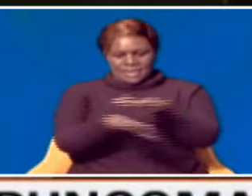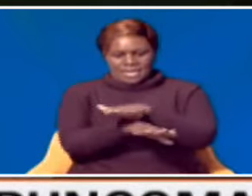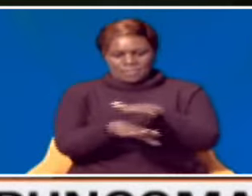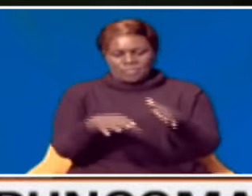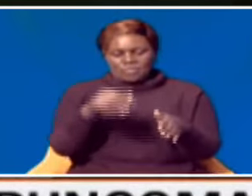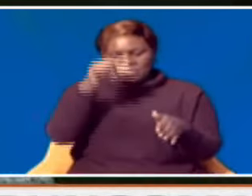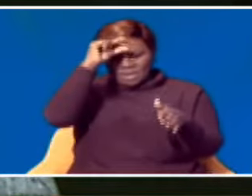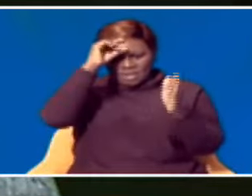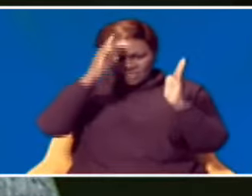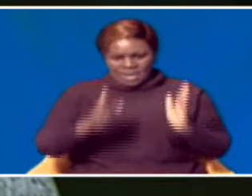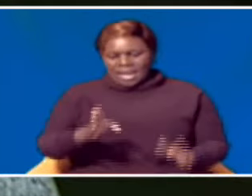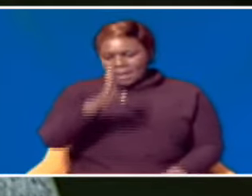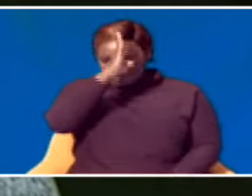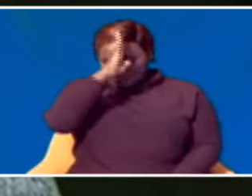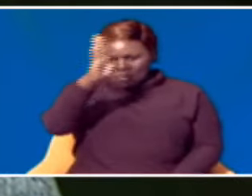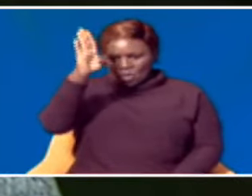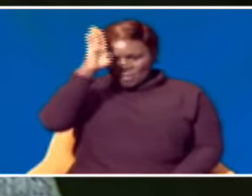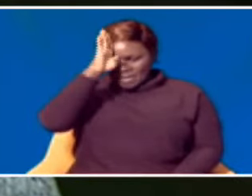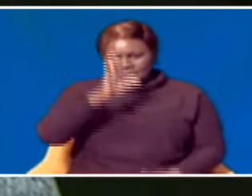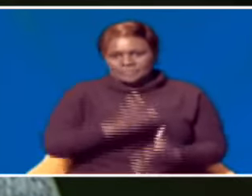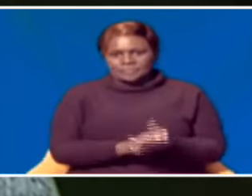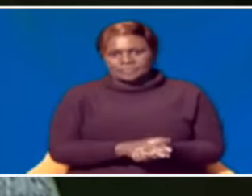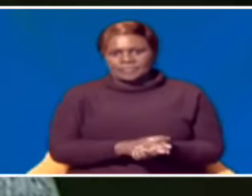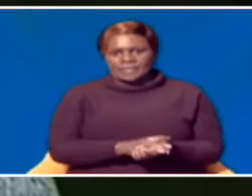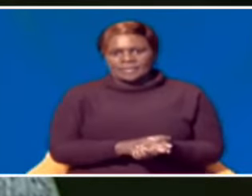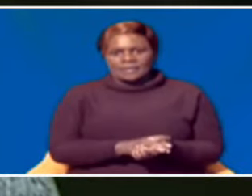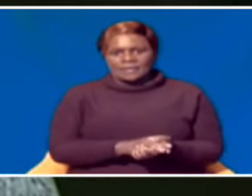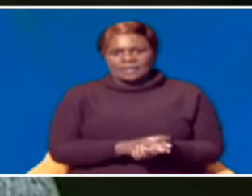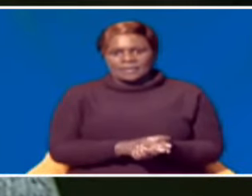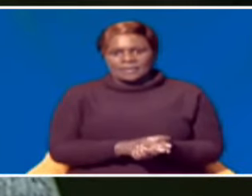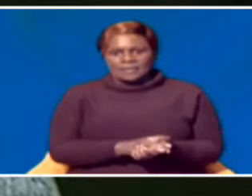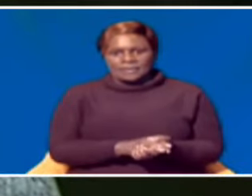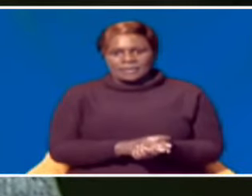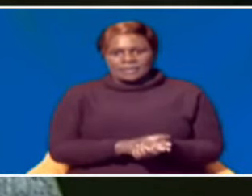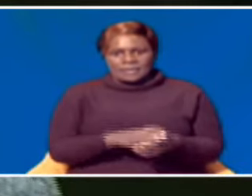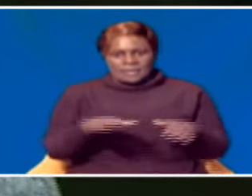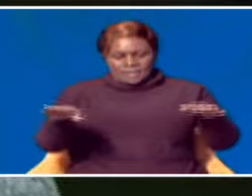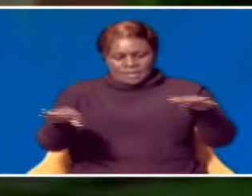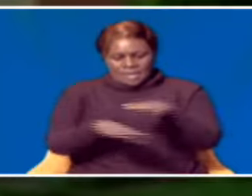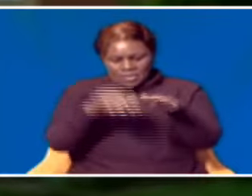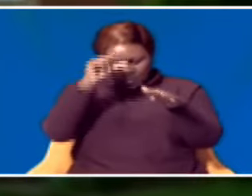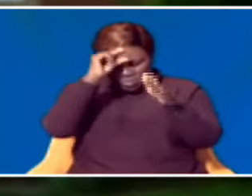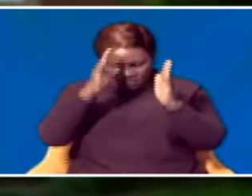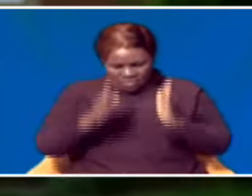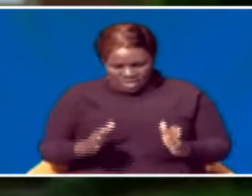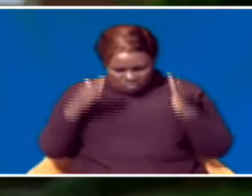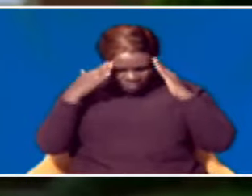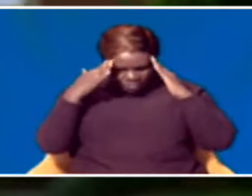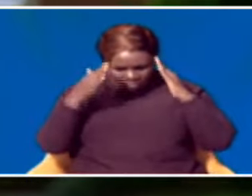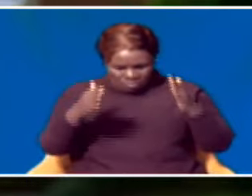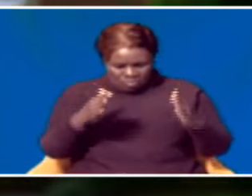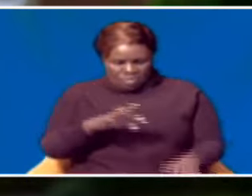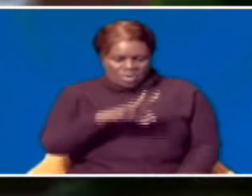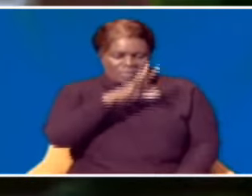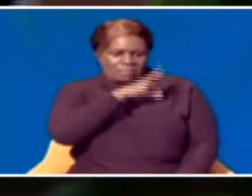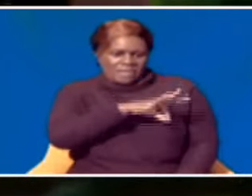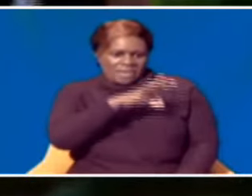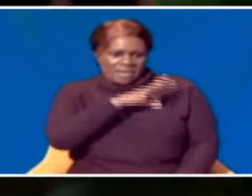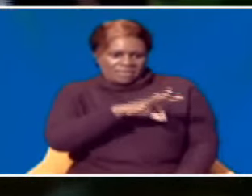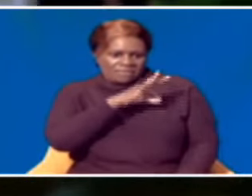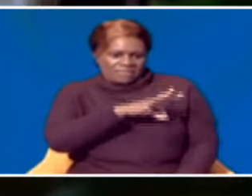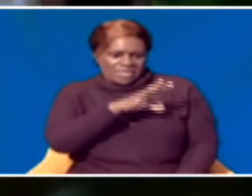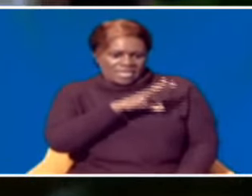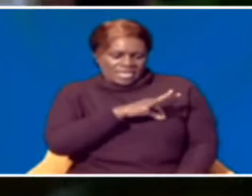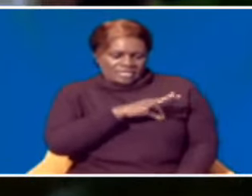gavana wa jimbo la Bungoma. Naam. Bi Naibu Gavana, tuangazie kikapu cha mazuri ama kikapu cha